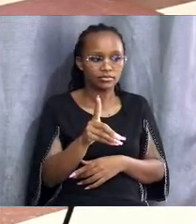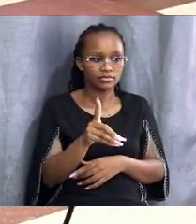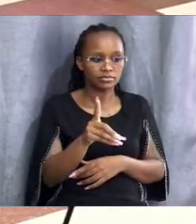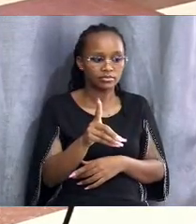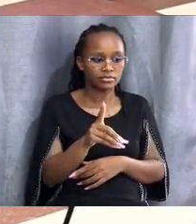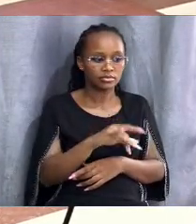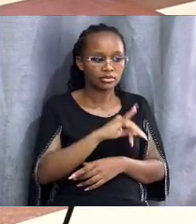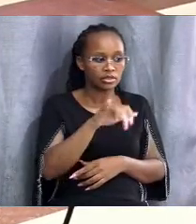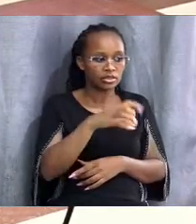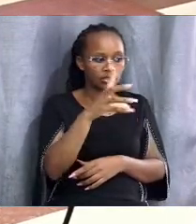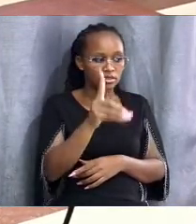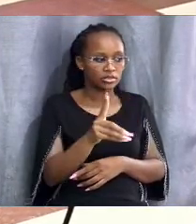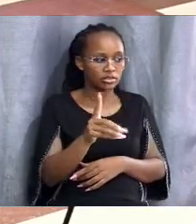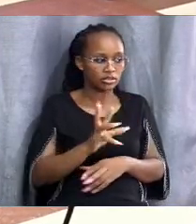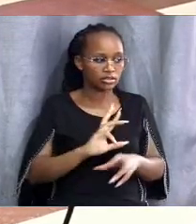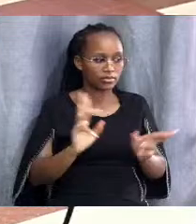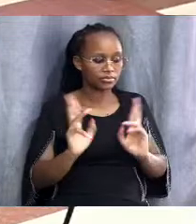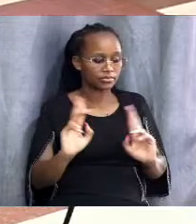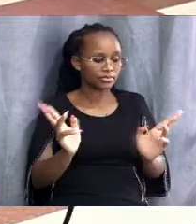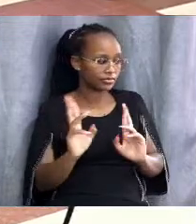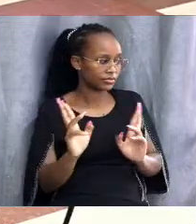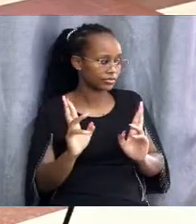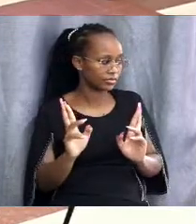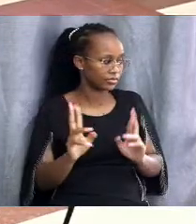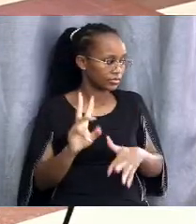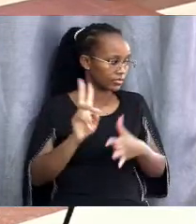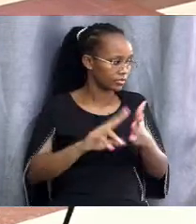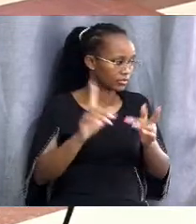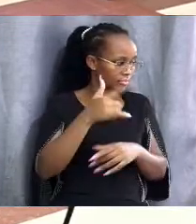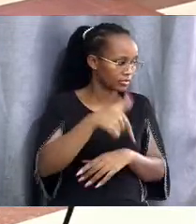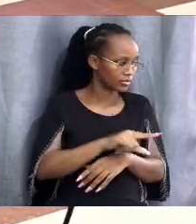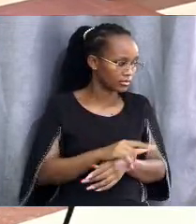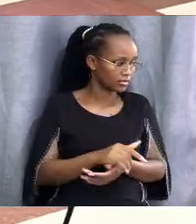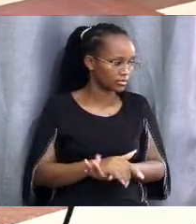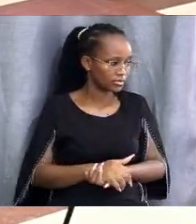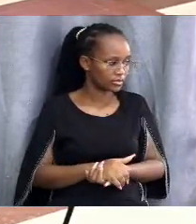Kama wa Jed wako tayari, atusomee.